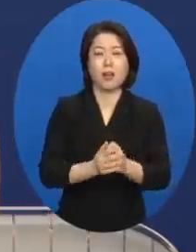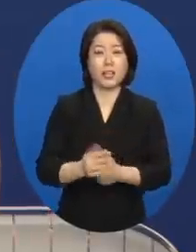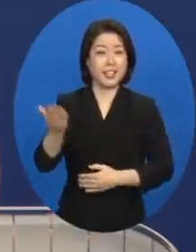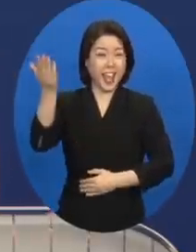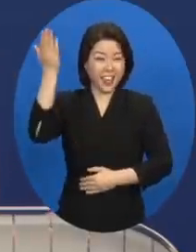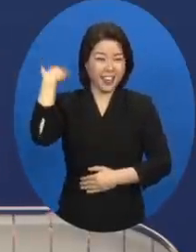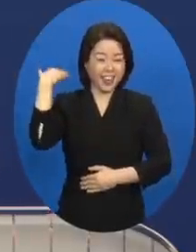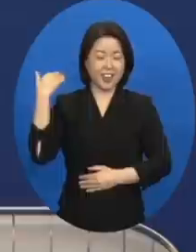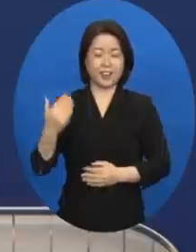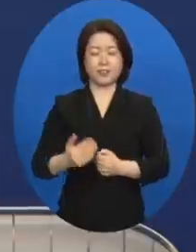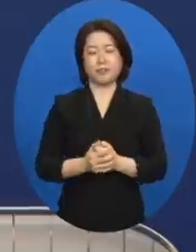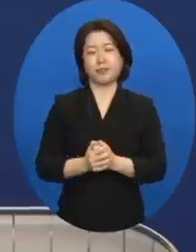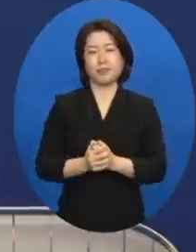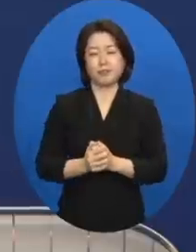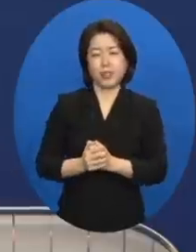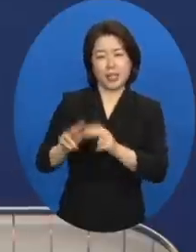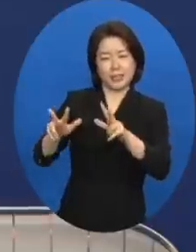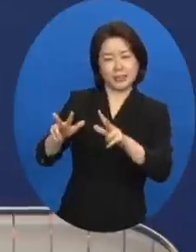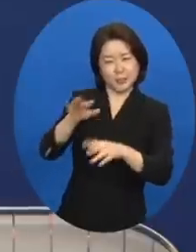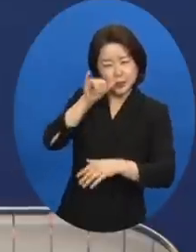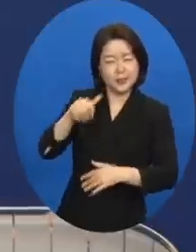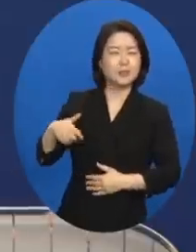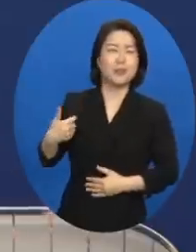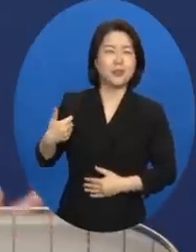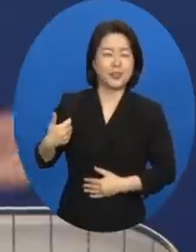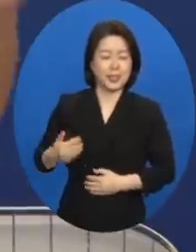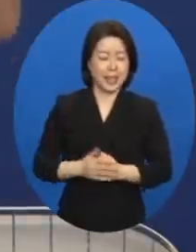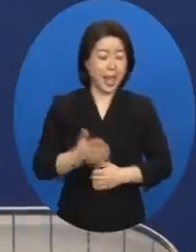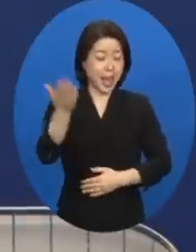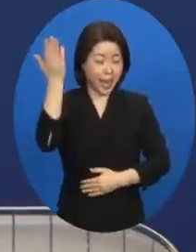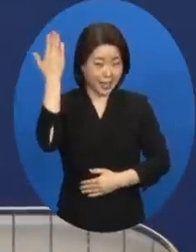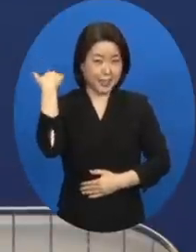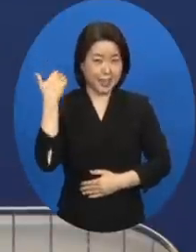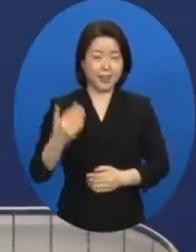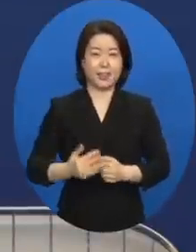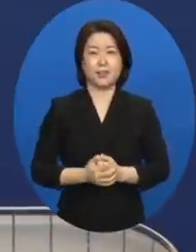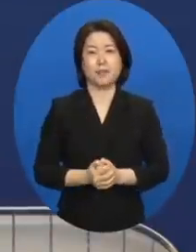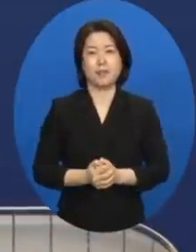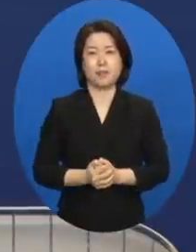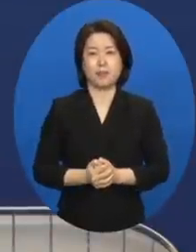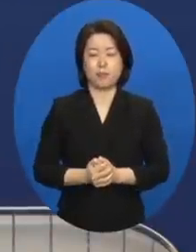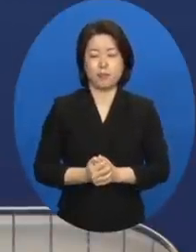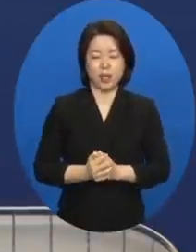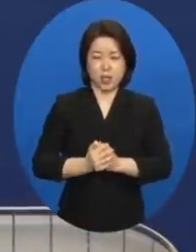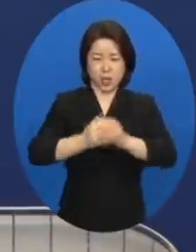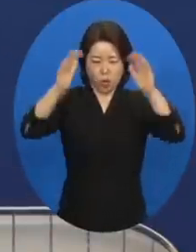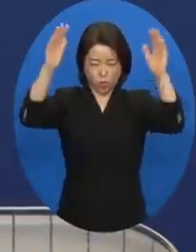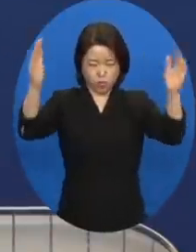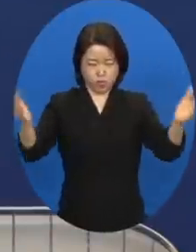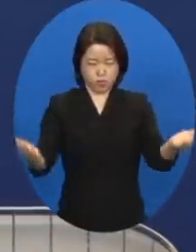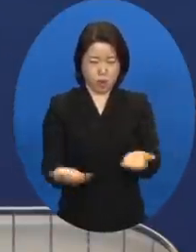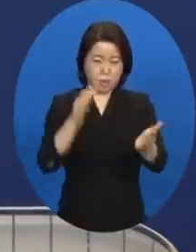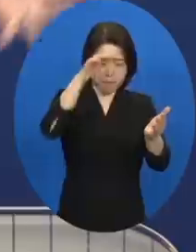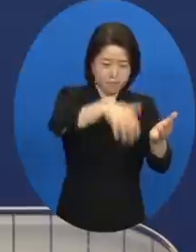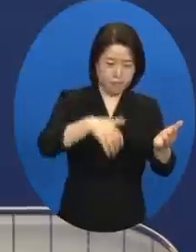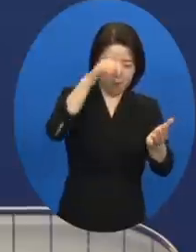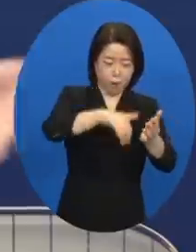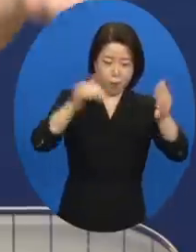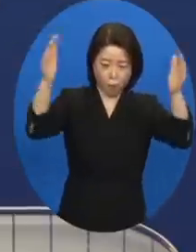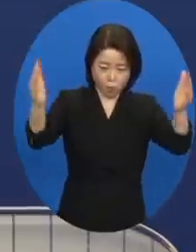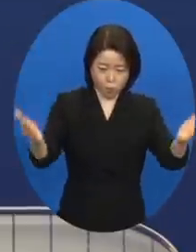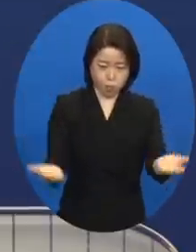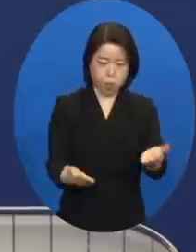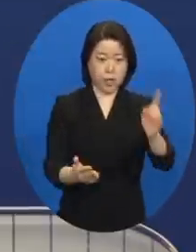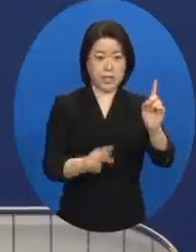옛날에는 지금도 있는지는 모르겠어요. 옛날에 구덩이를 한 1m